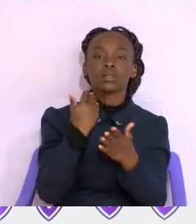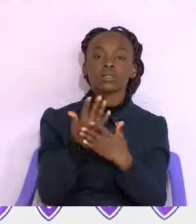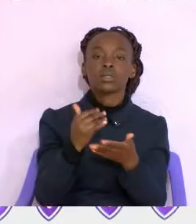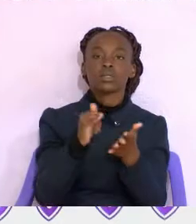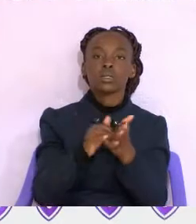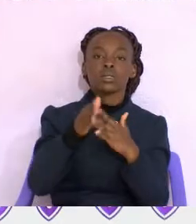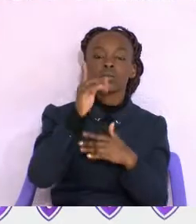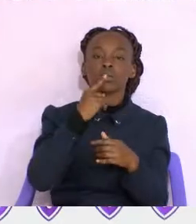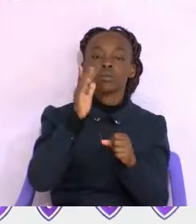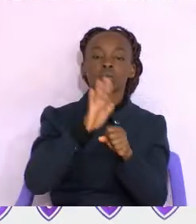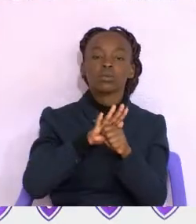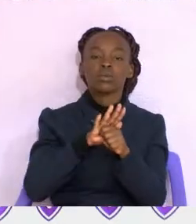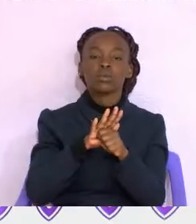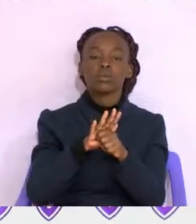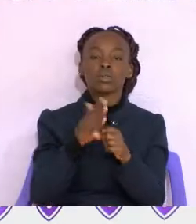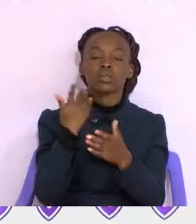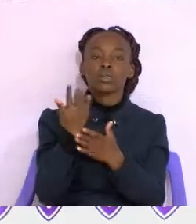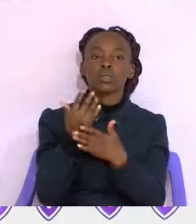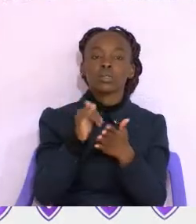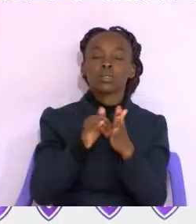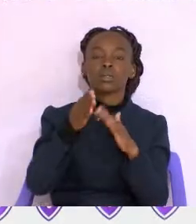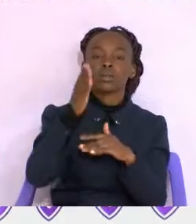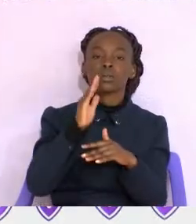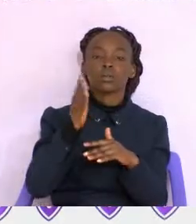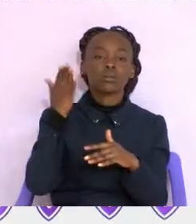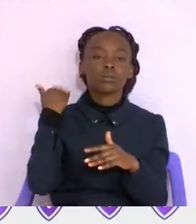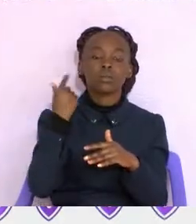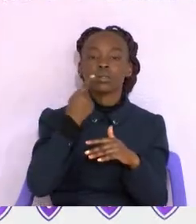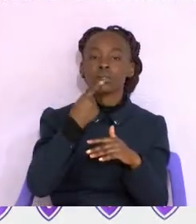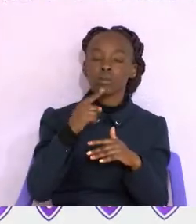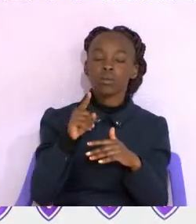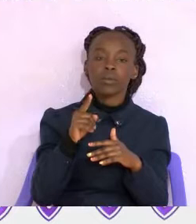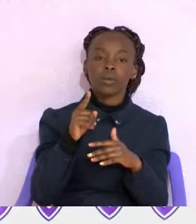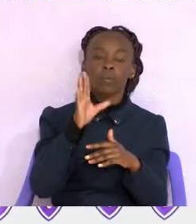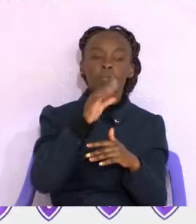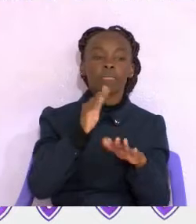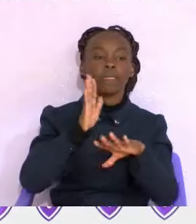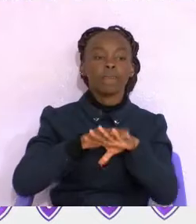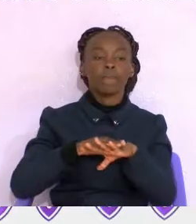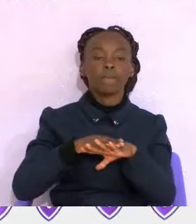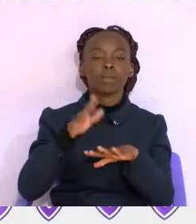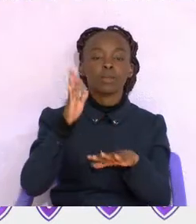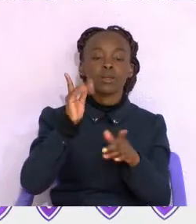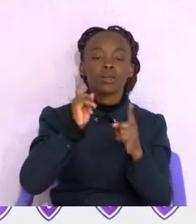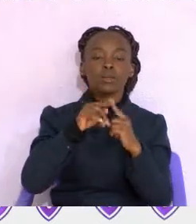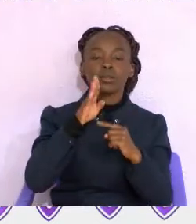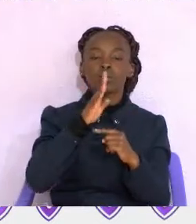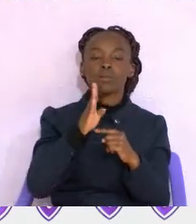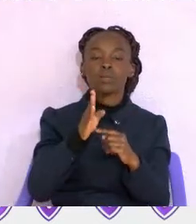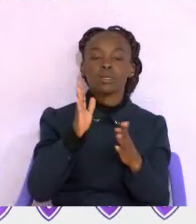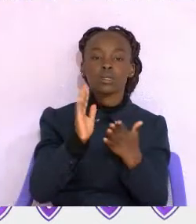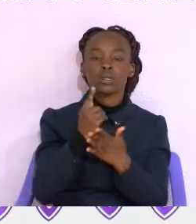Mungu amekuahidi, zile vitu Mungu alishakuambia. Na ndiposa ni vizuri sana kukua mtu ule